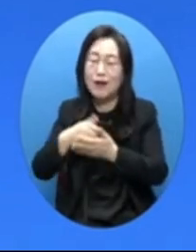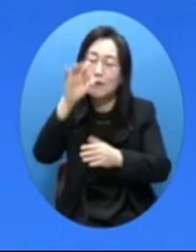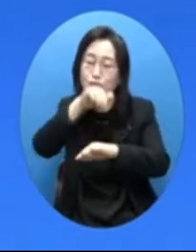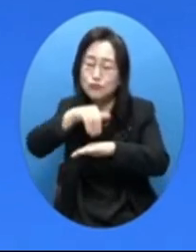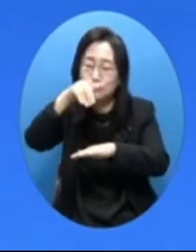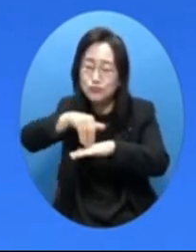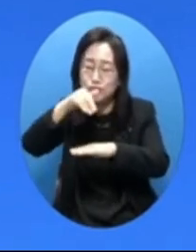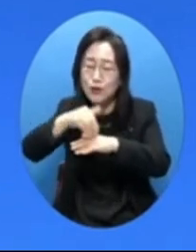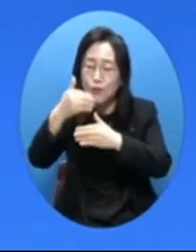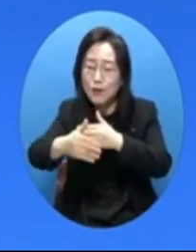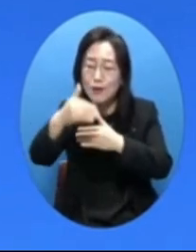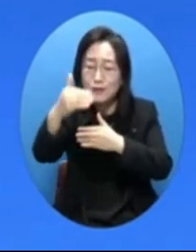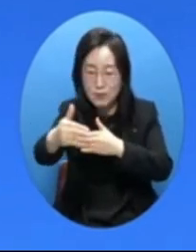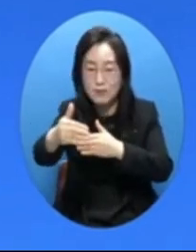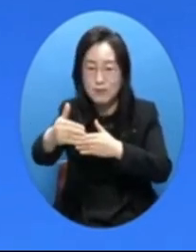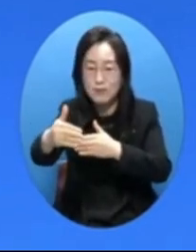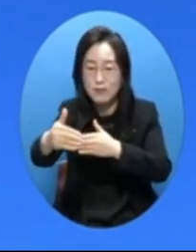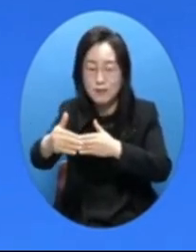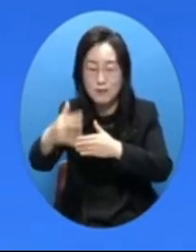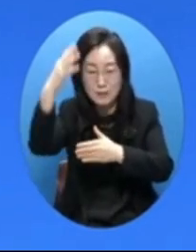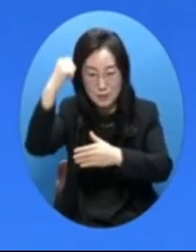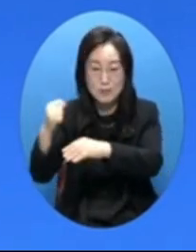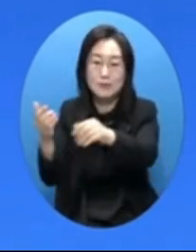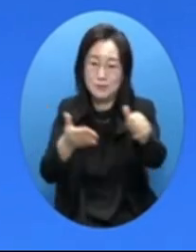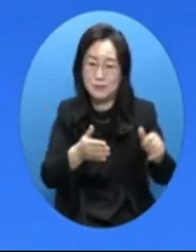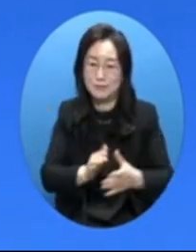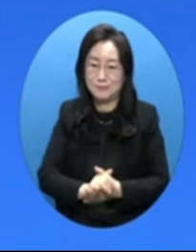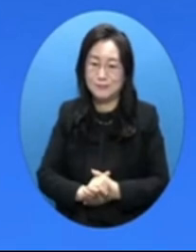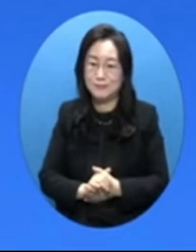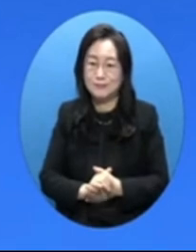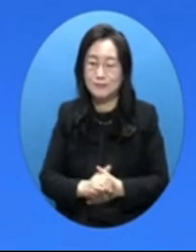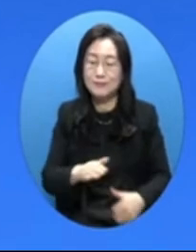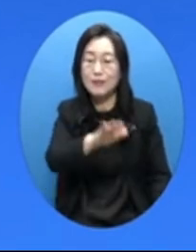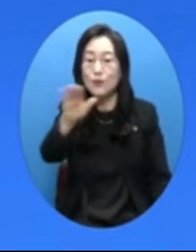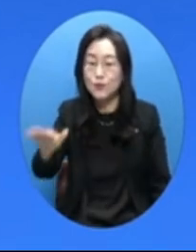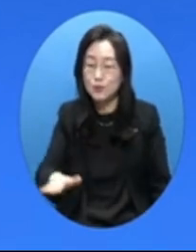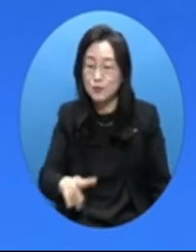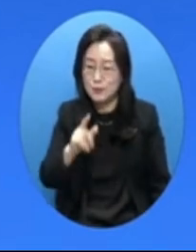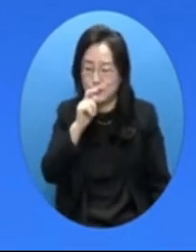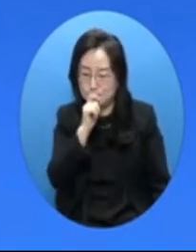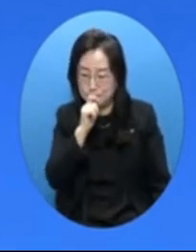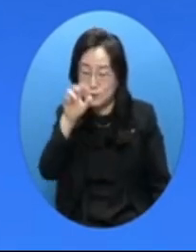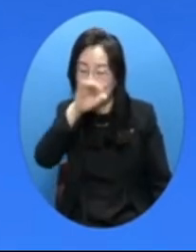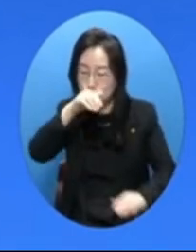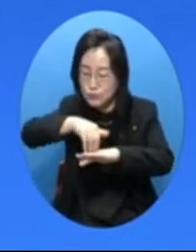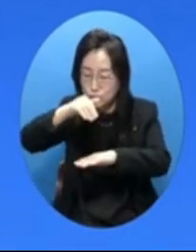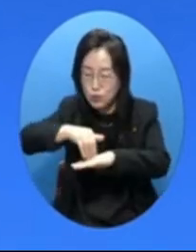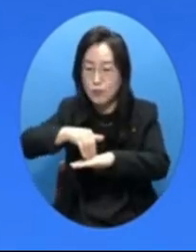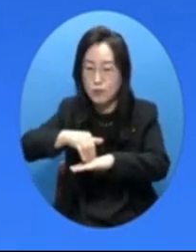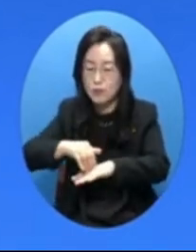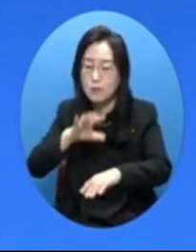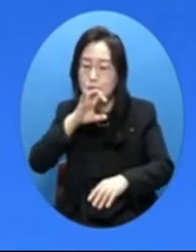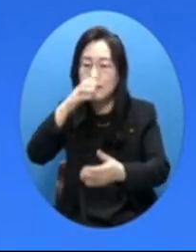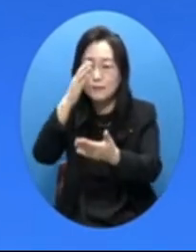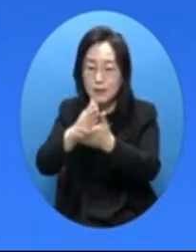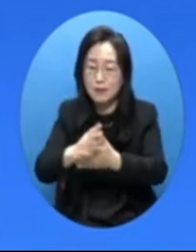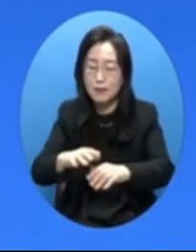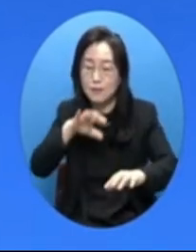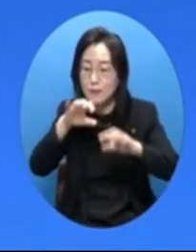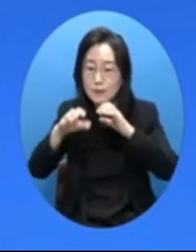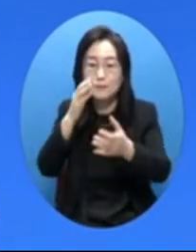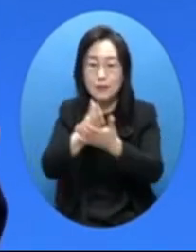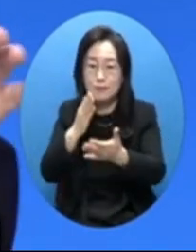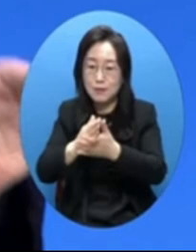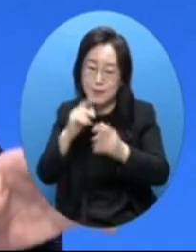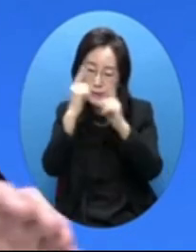훈련 과정이라는 것을 잊지 않게 되기를 바랍니다 우리를 침묵 훈련을 시키시는 것입니다 불평하지 말라 원망하지 말라